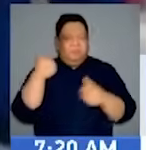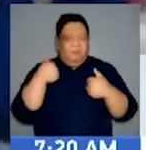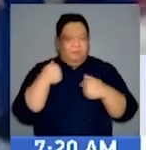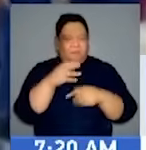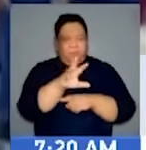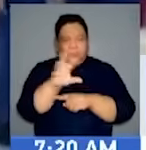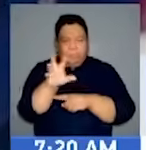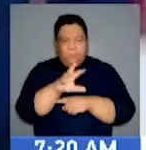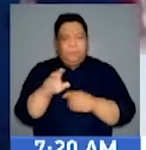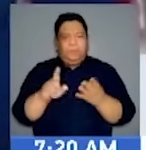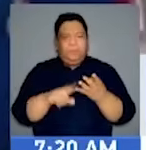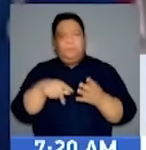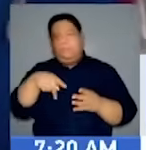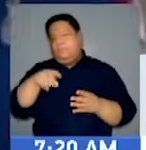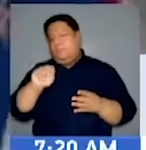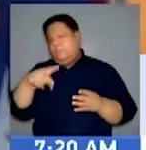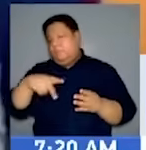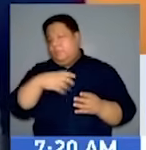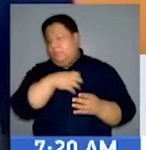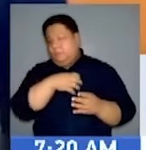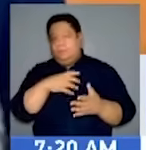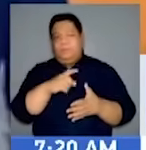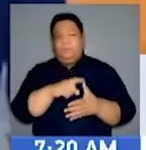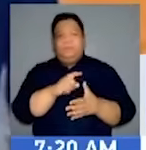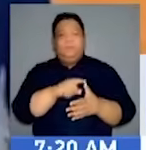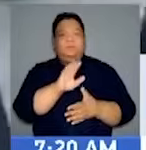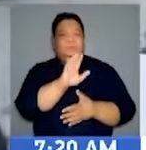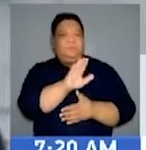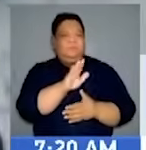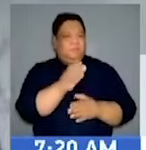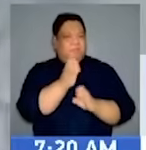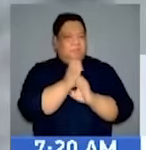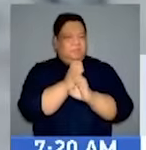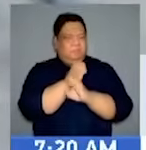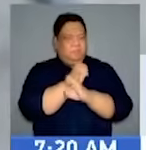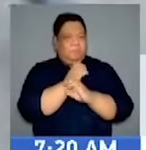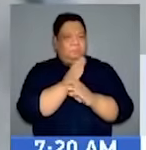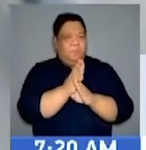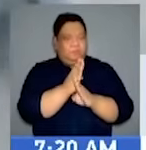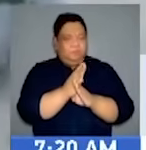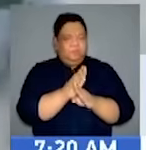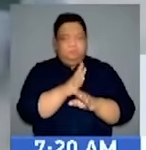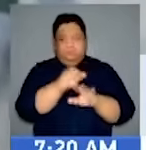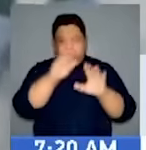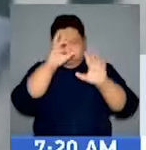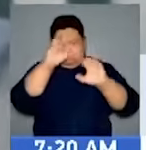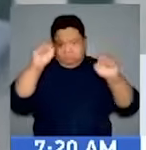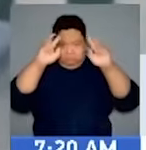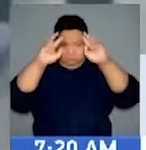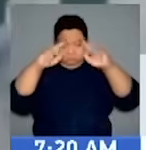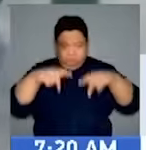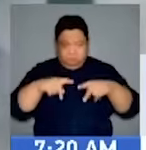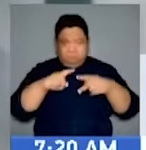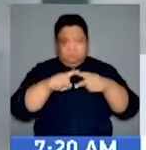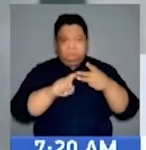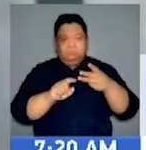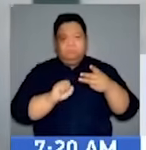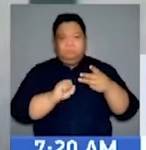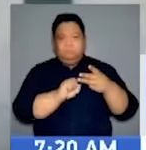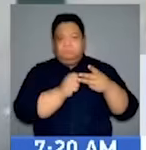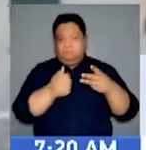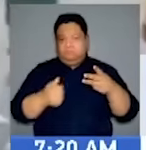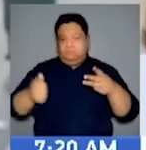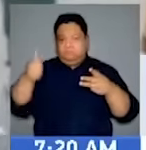EDSA busway project. Papayagan din ng sasakyan ng presidente, vice presidente, senate president, house speaker at chief